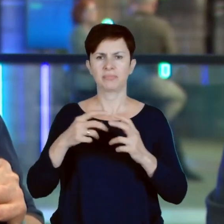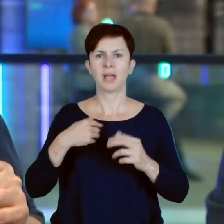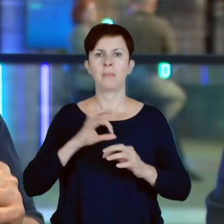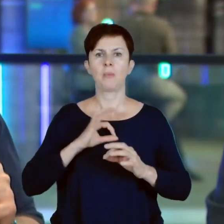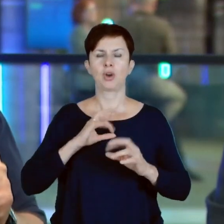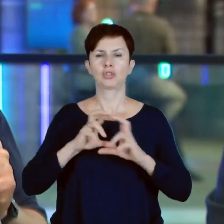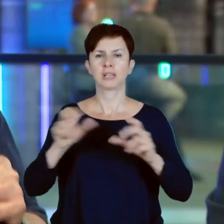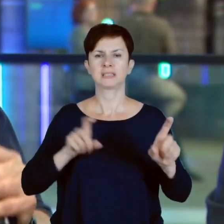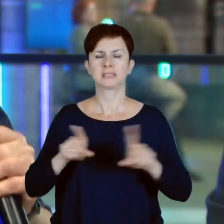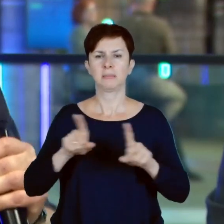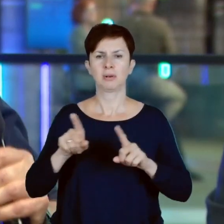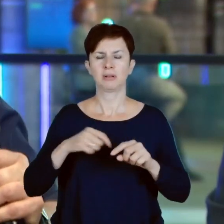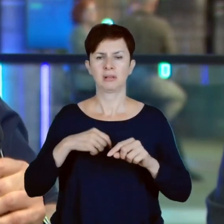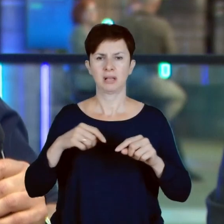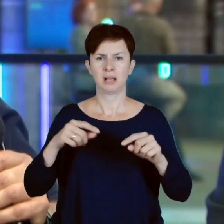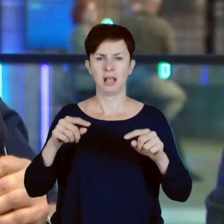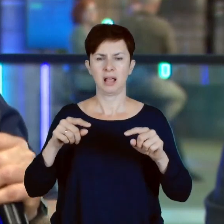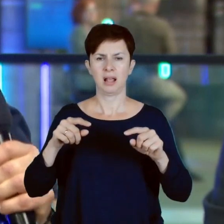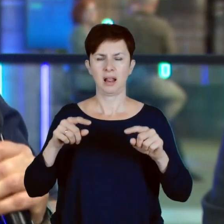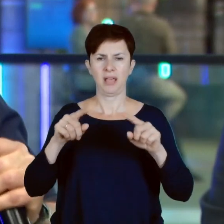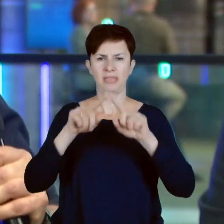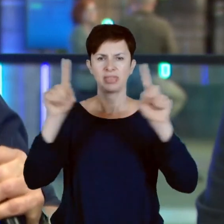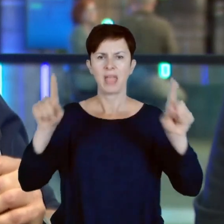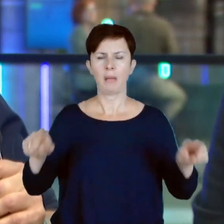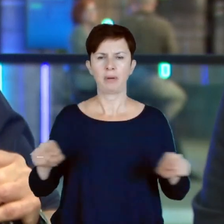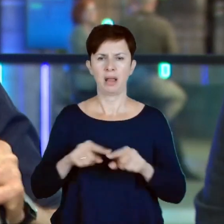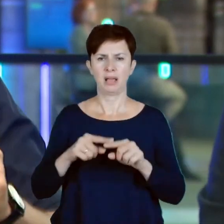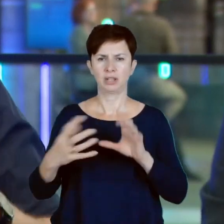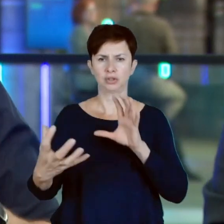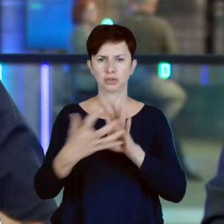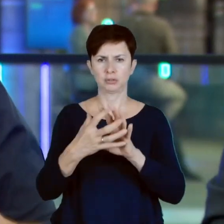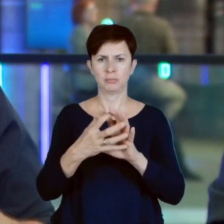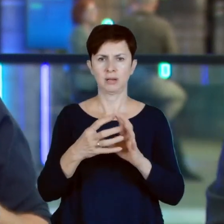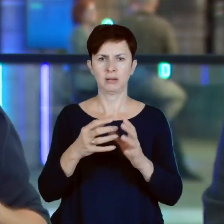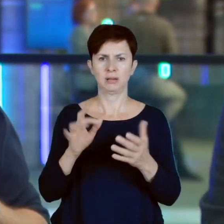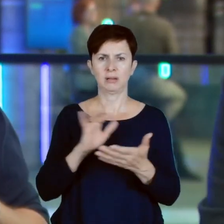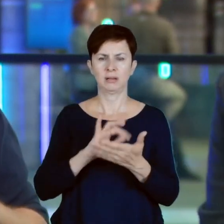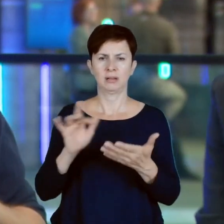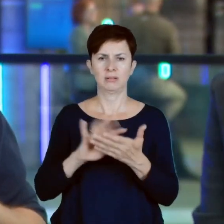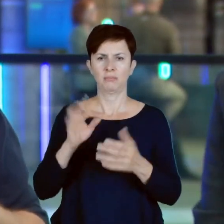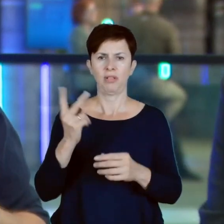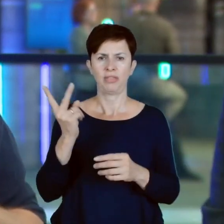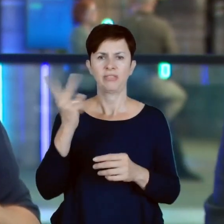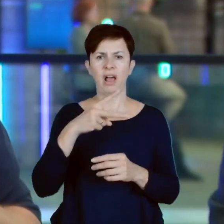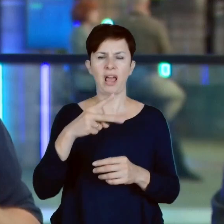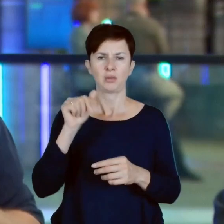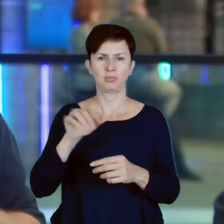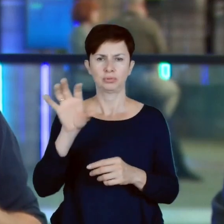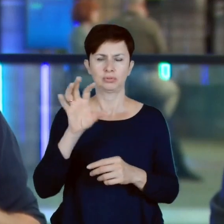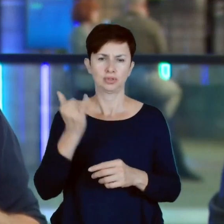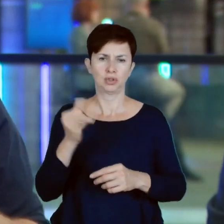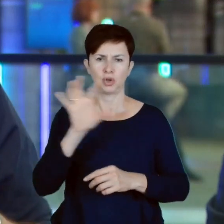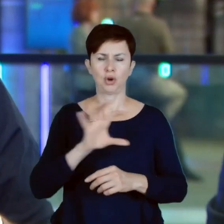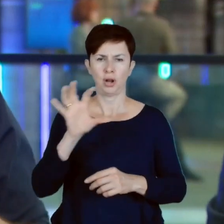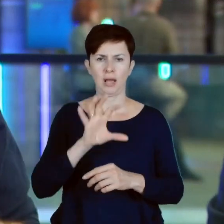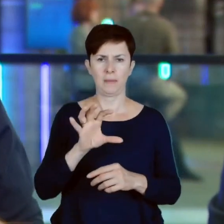nakładki na tablety, które pozwalają dwulatkom trzymać urządzenie, no bo one oglądają, wiecie, te filmiki z 5